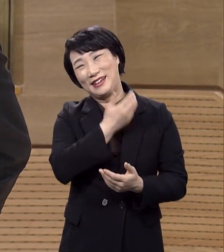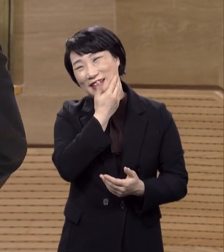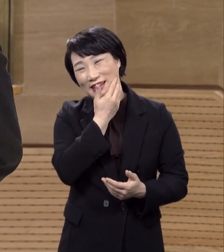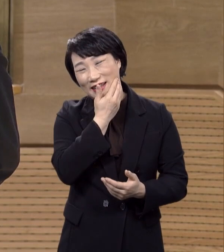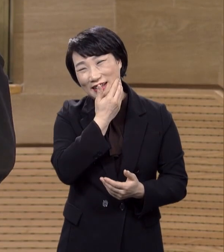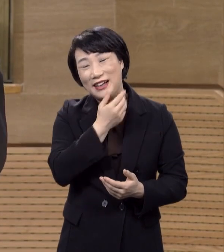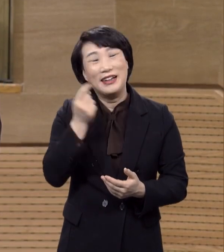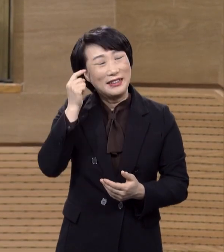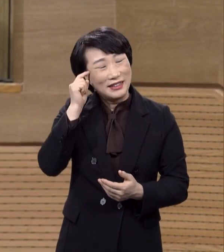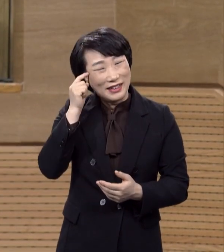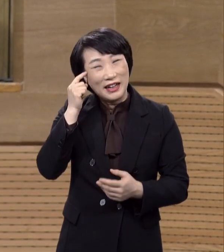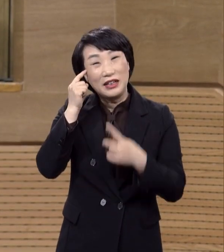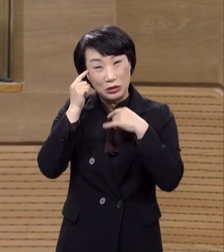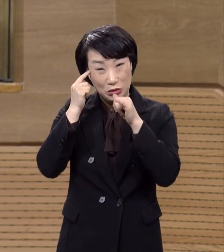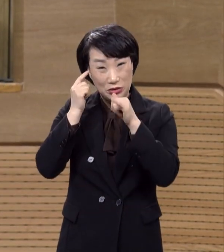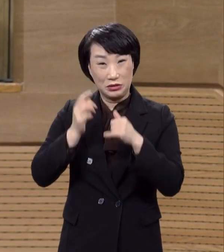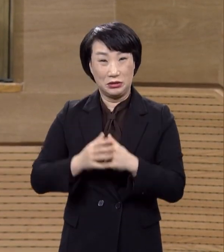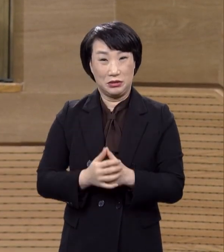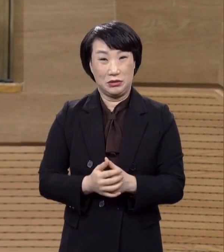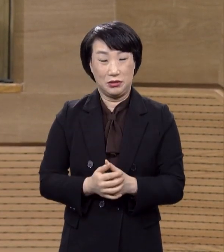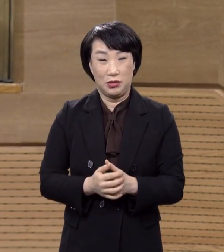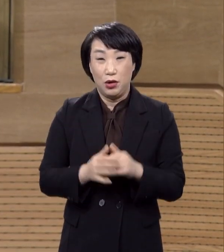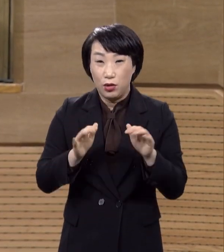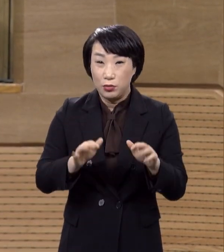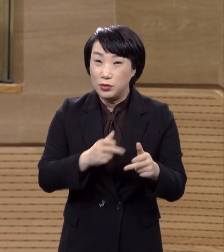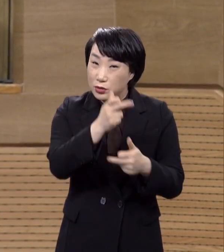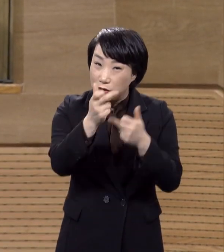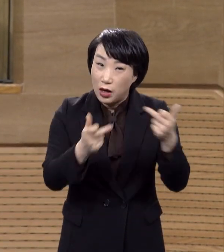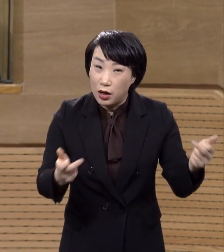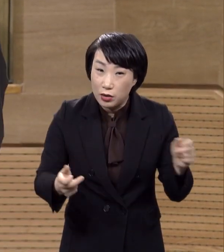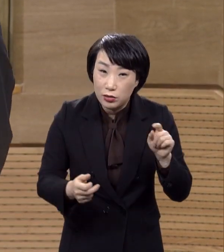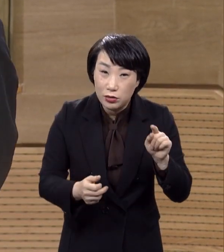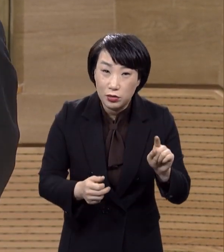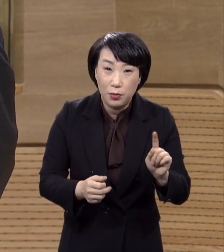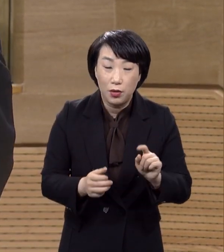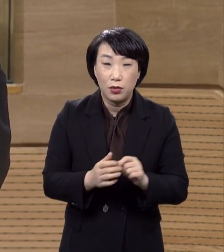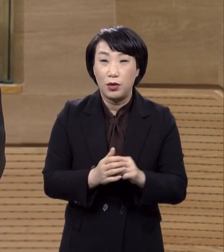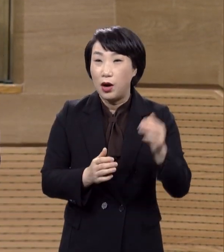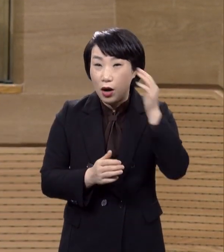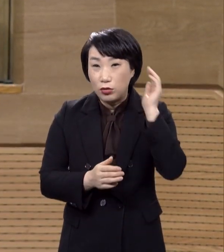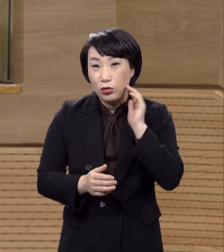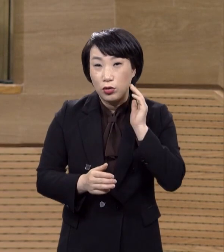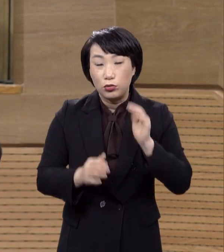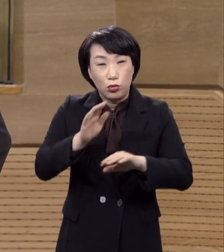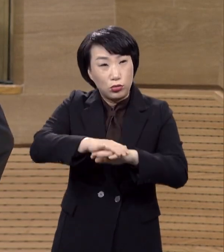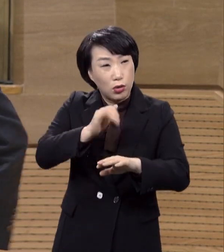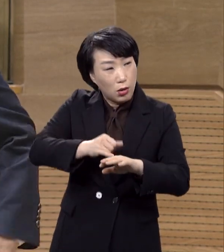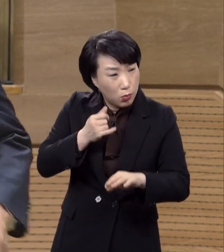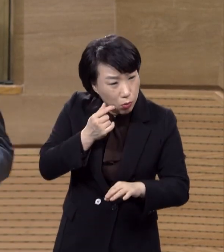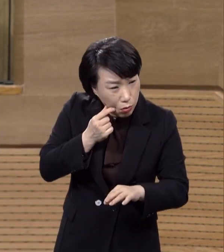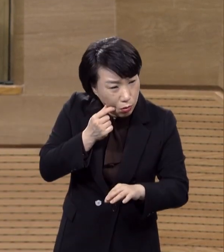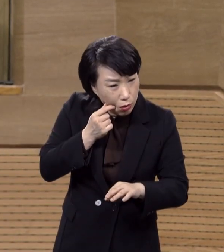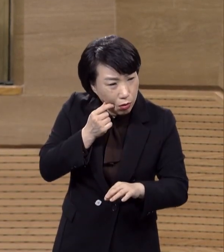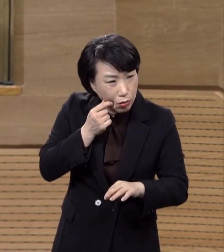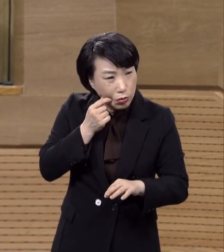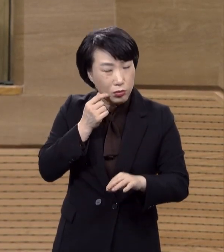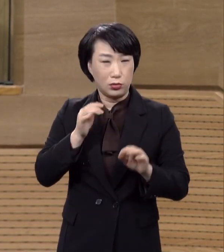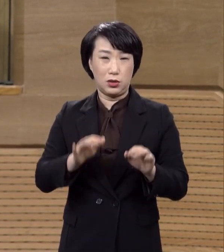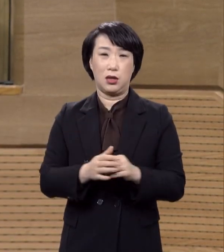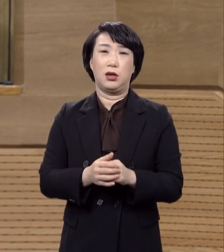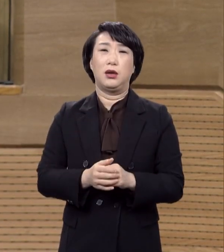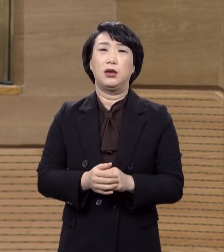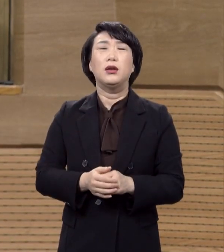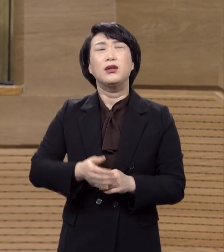생각을 가만히 해가면서 그러면 산이면 우리나라는 농사 못 짓네. 오직